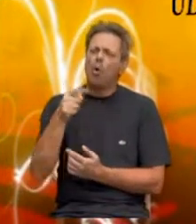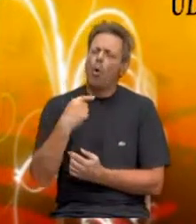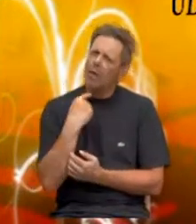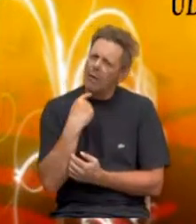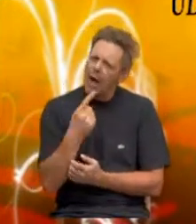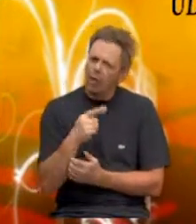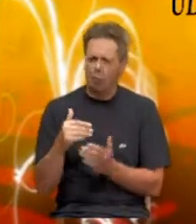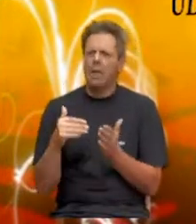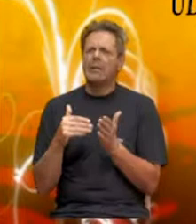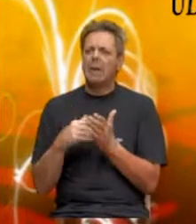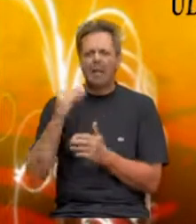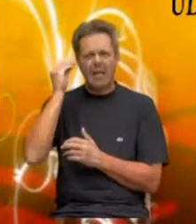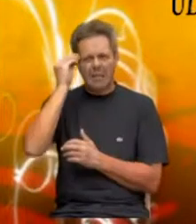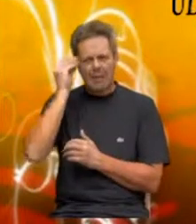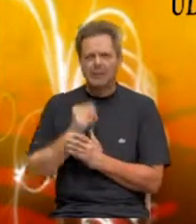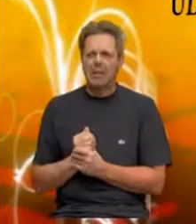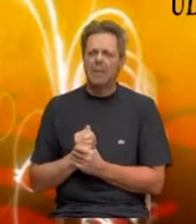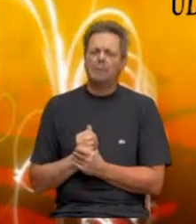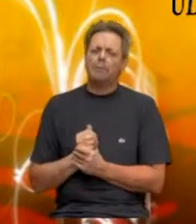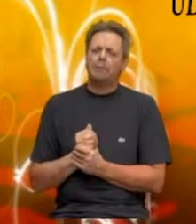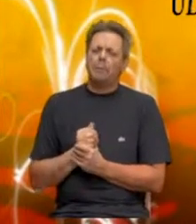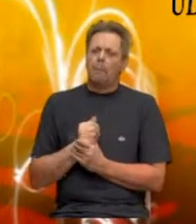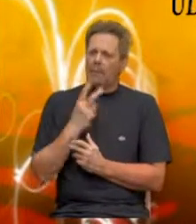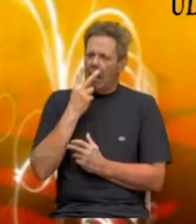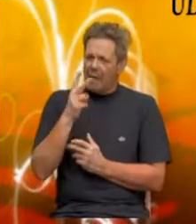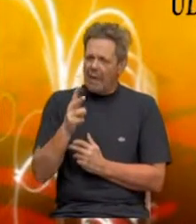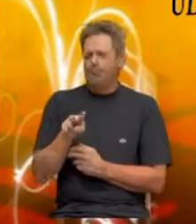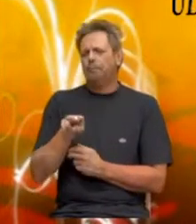izgovore trebate zapamtiti, profitirati.